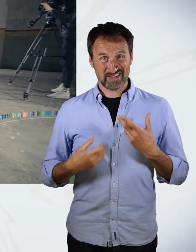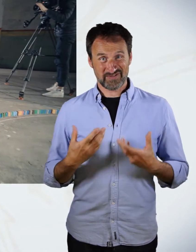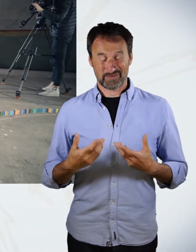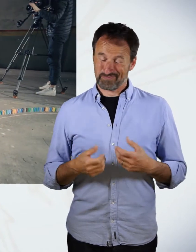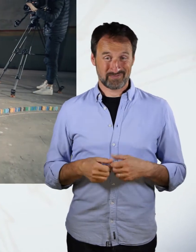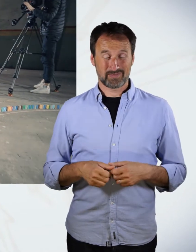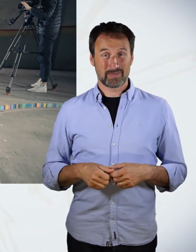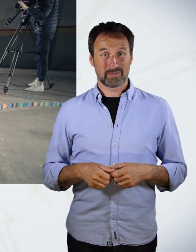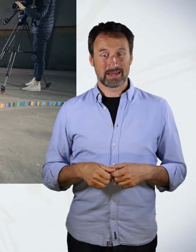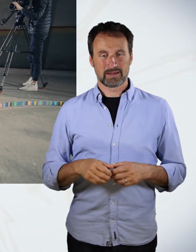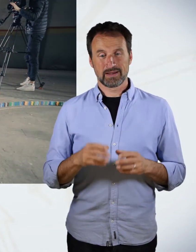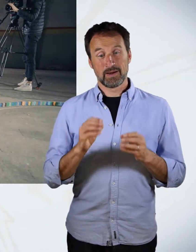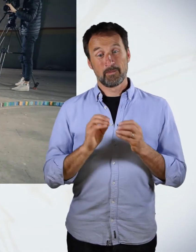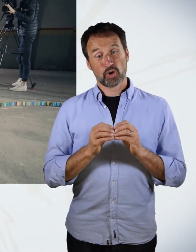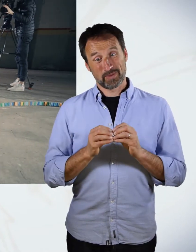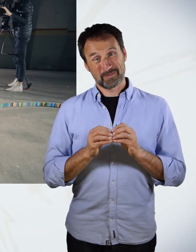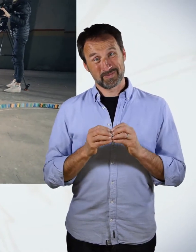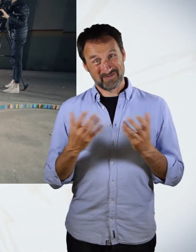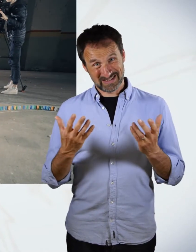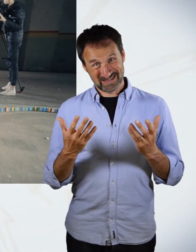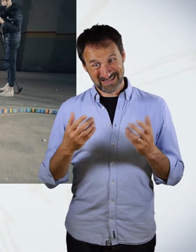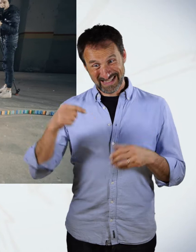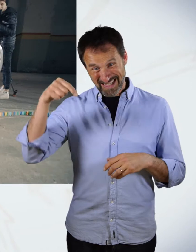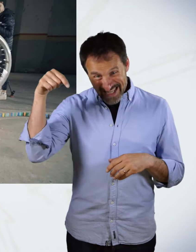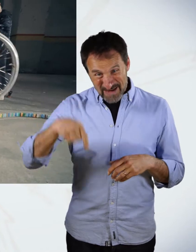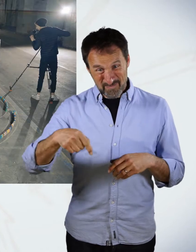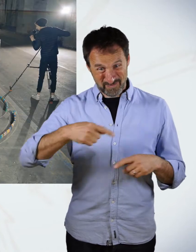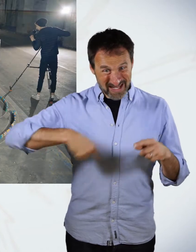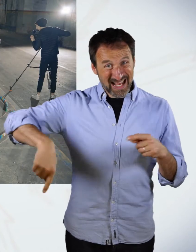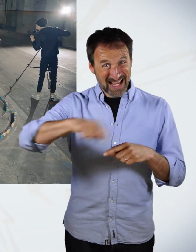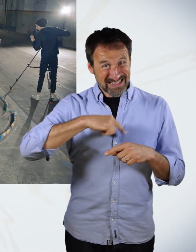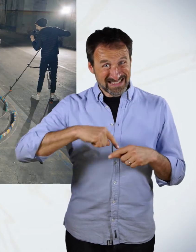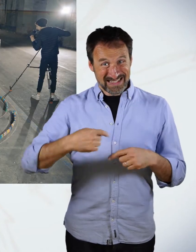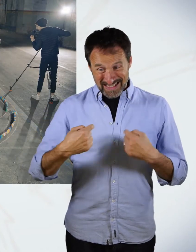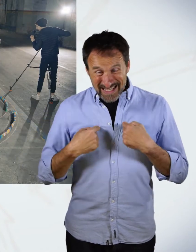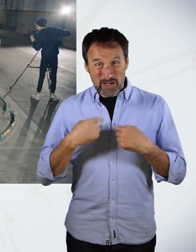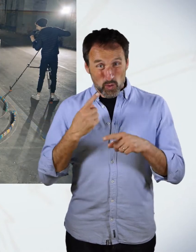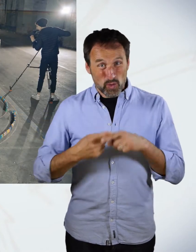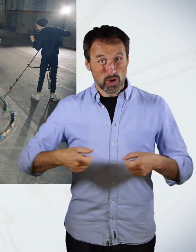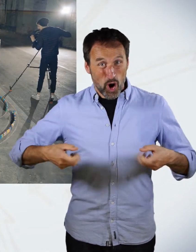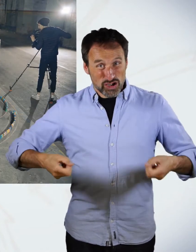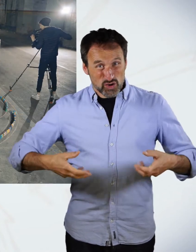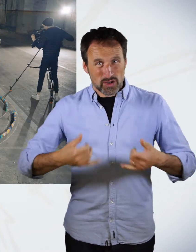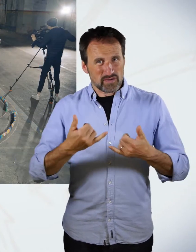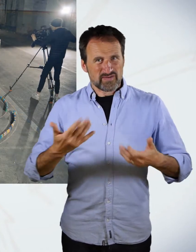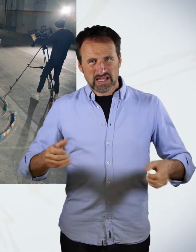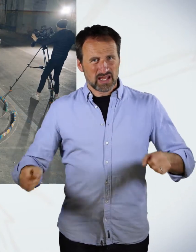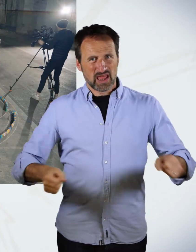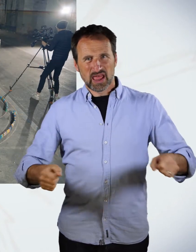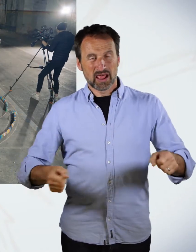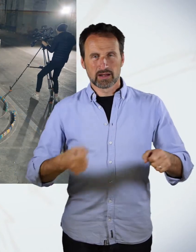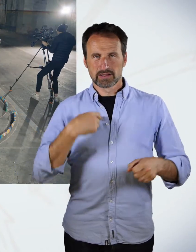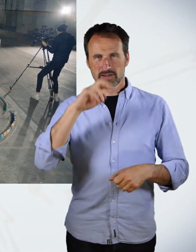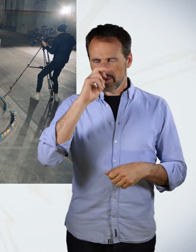Das Problem an der ganzen Sache ist, dass ich innerhalb dieses Kreises kaum Platz habe für mich und den Rollstuhl. Also musste ich irgendwie schauen, dass